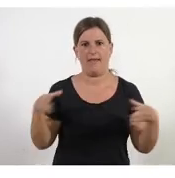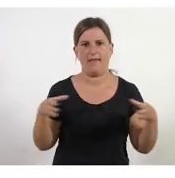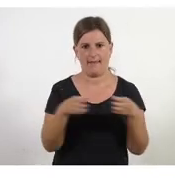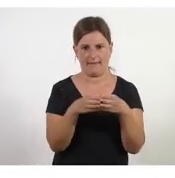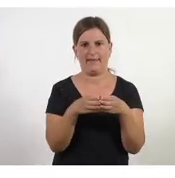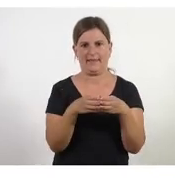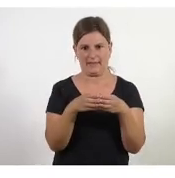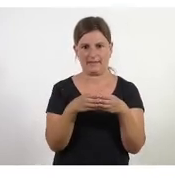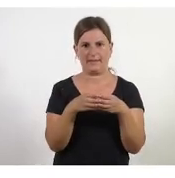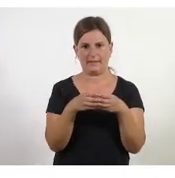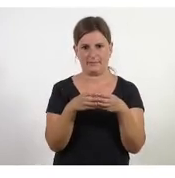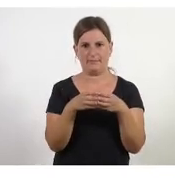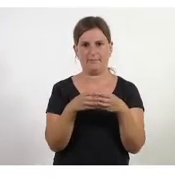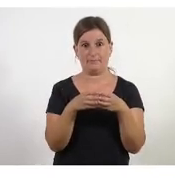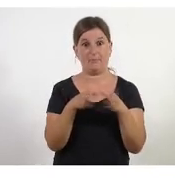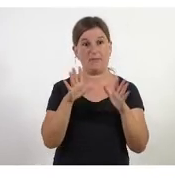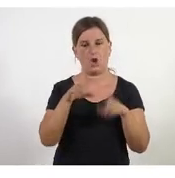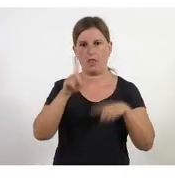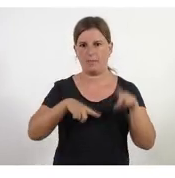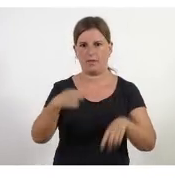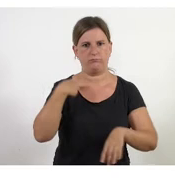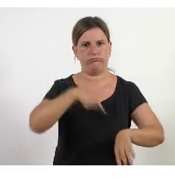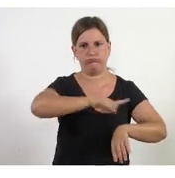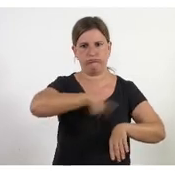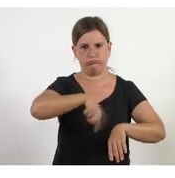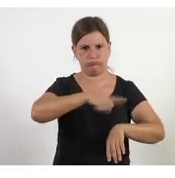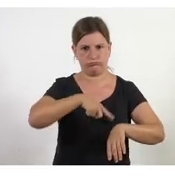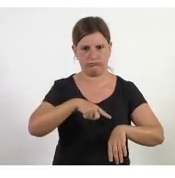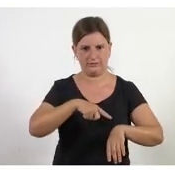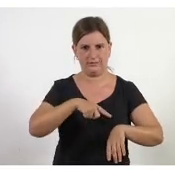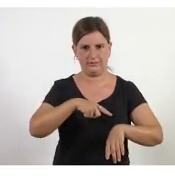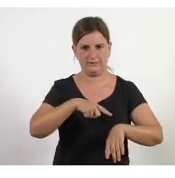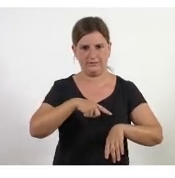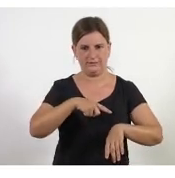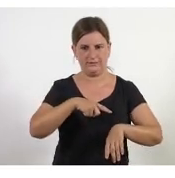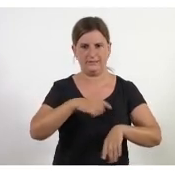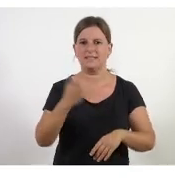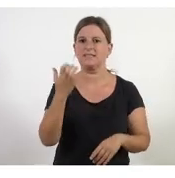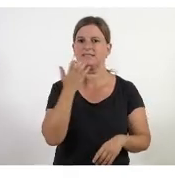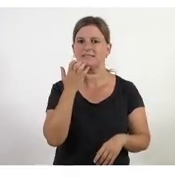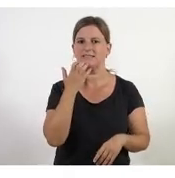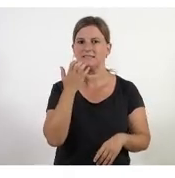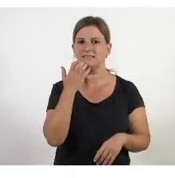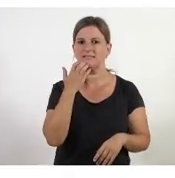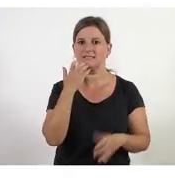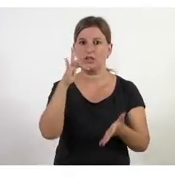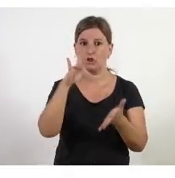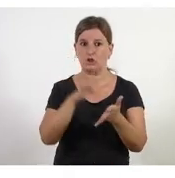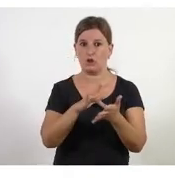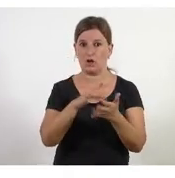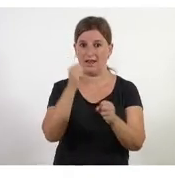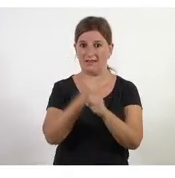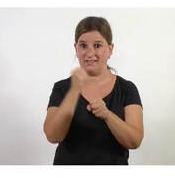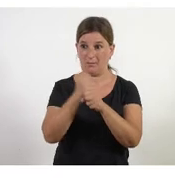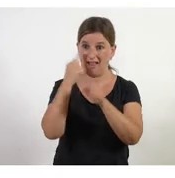són els menjatemps per excel·lència. Quan estem passant a un entorn de teletreball, a un entorn